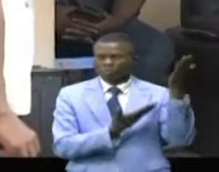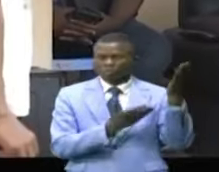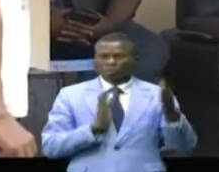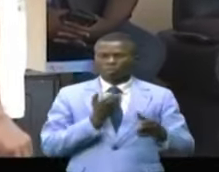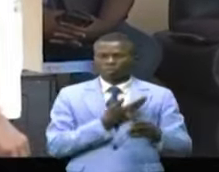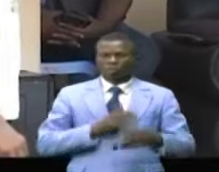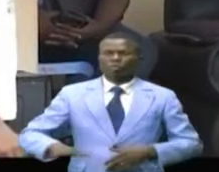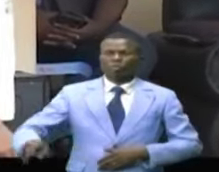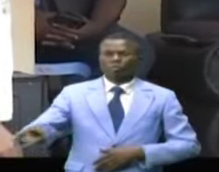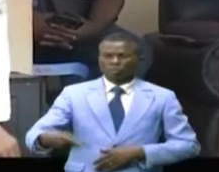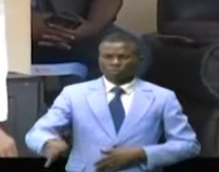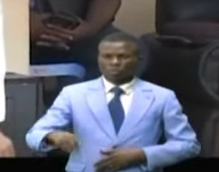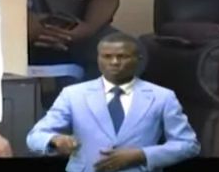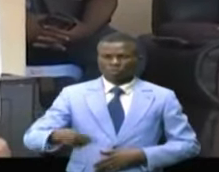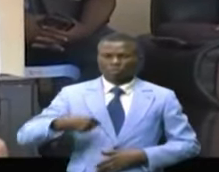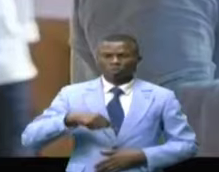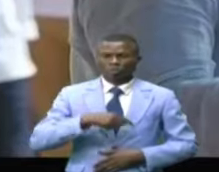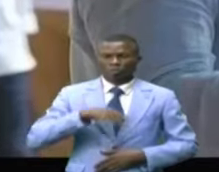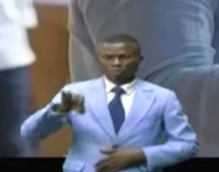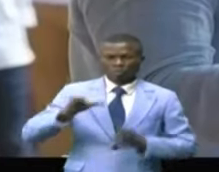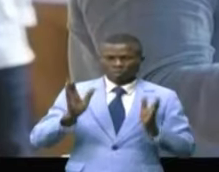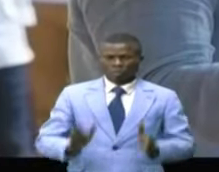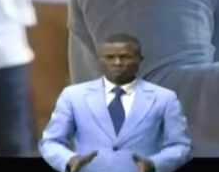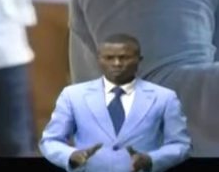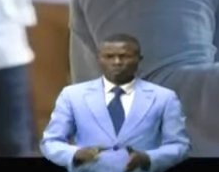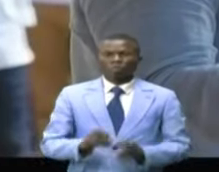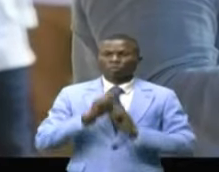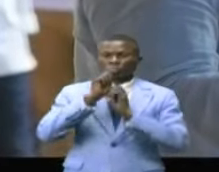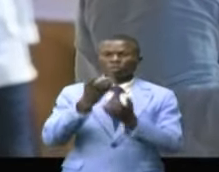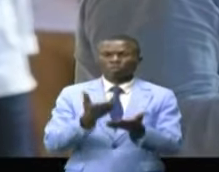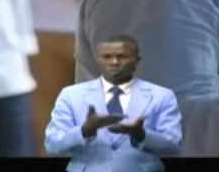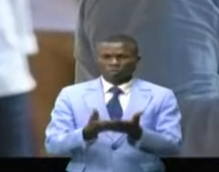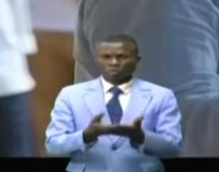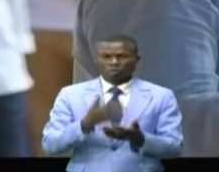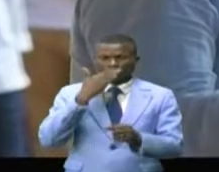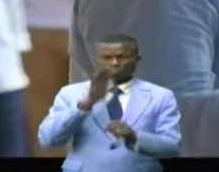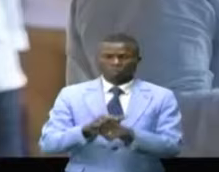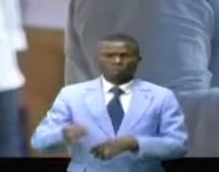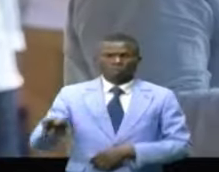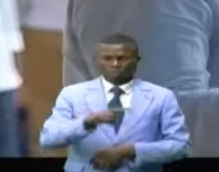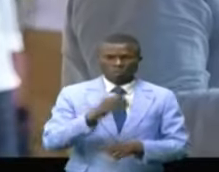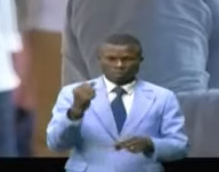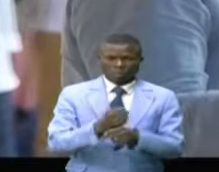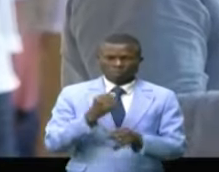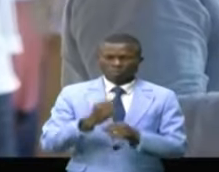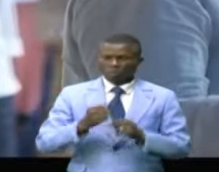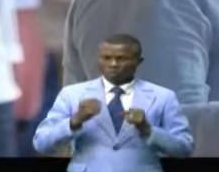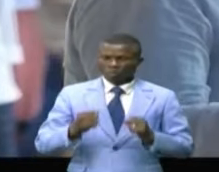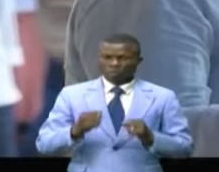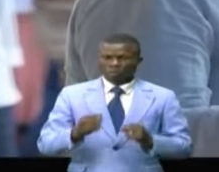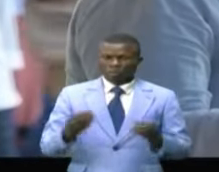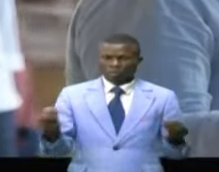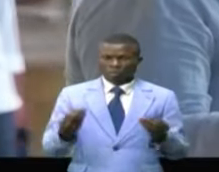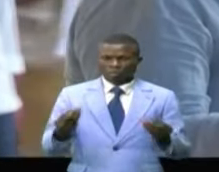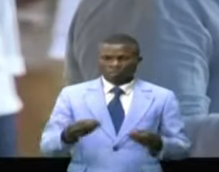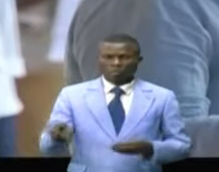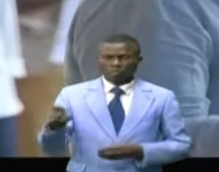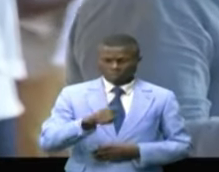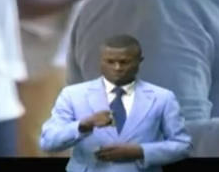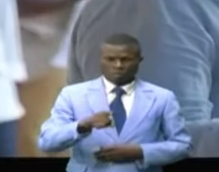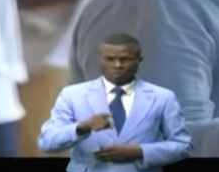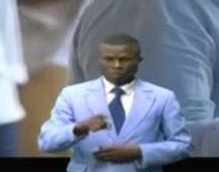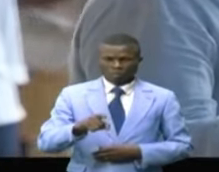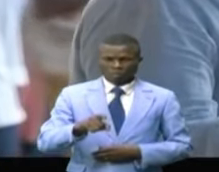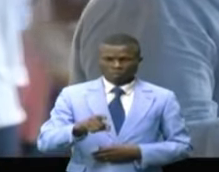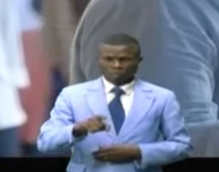territoire. Nous, bénéficiaires de votre bourse, nous vous promettons de travailler durement afin de vous honorer